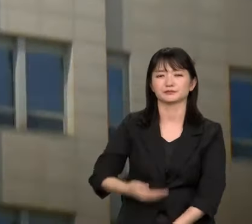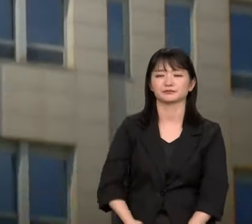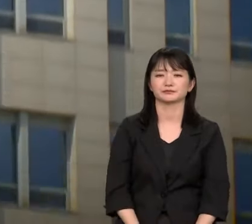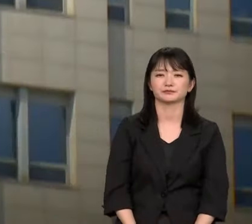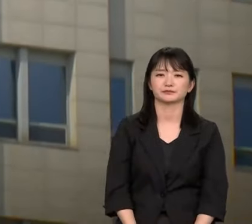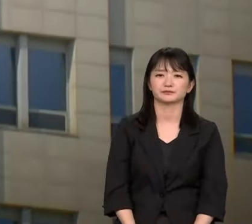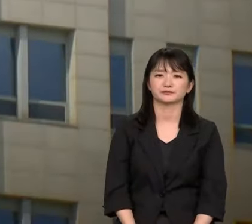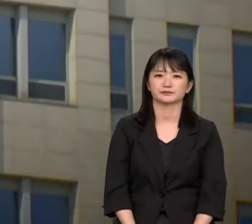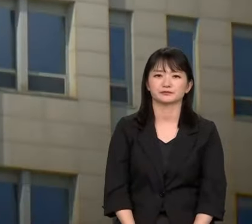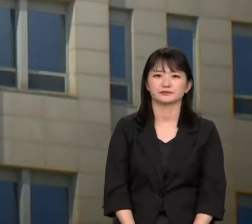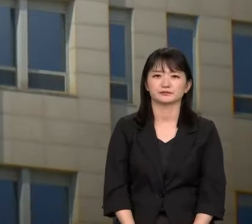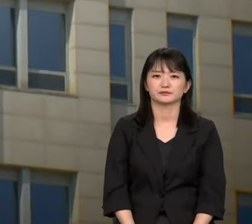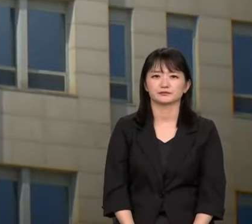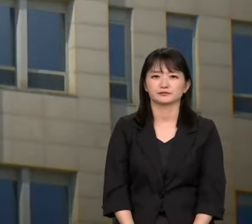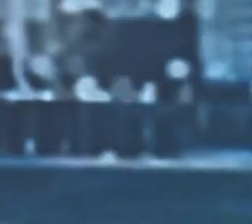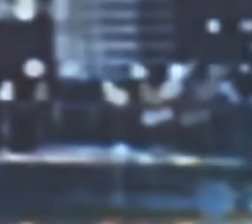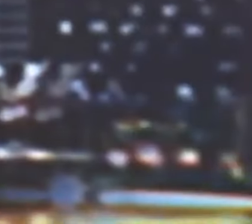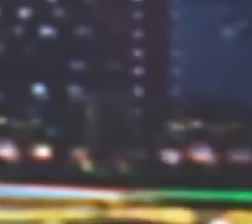JTBC 김태영입니다.